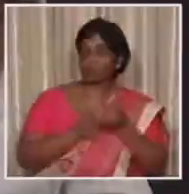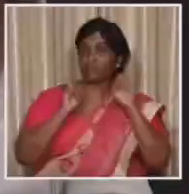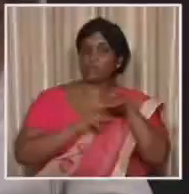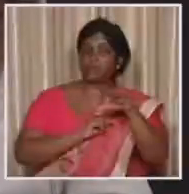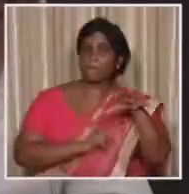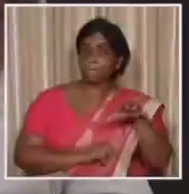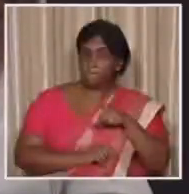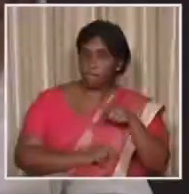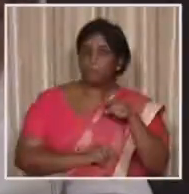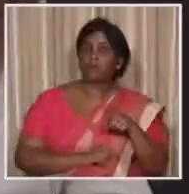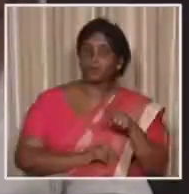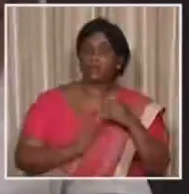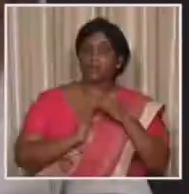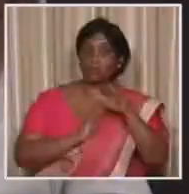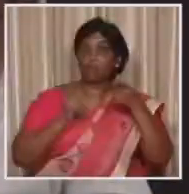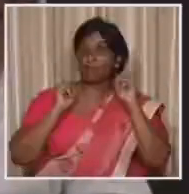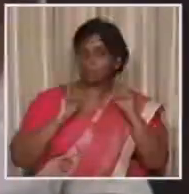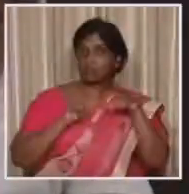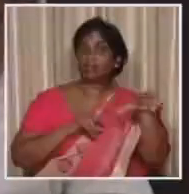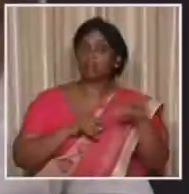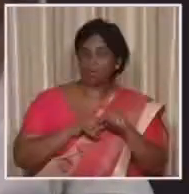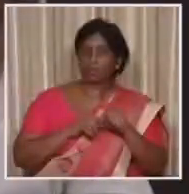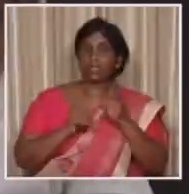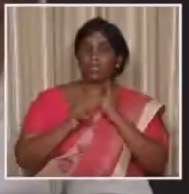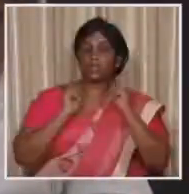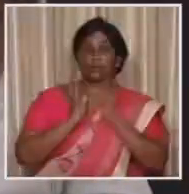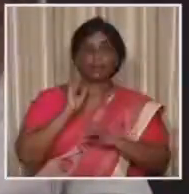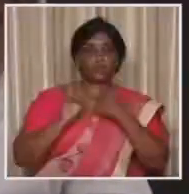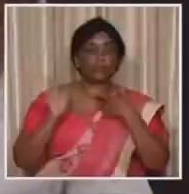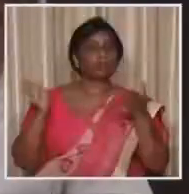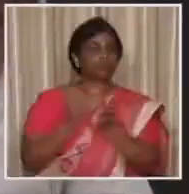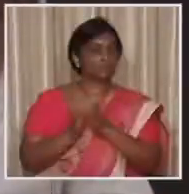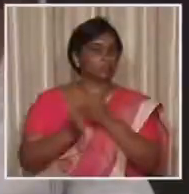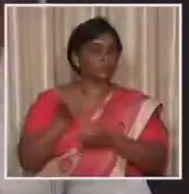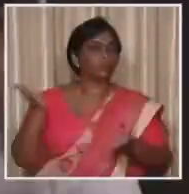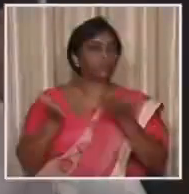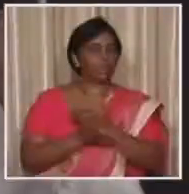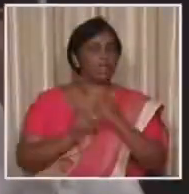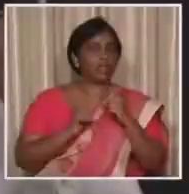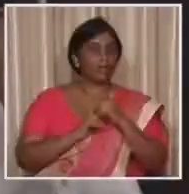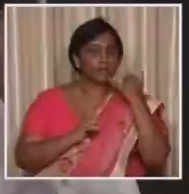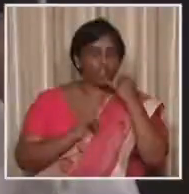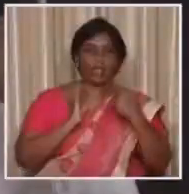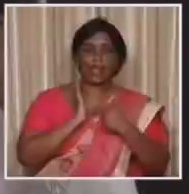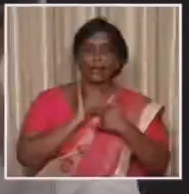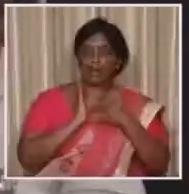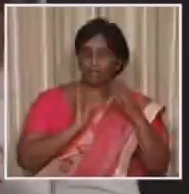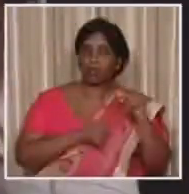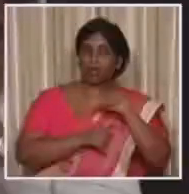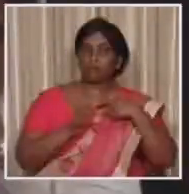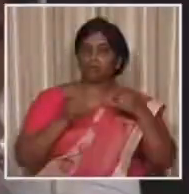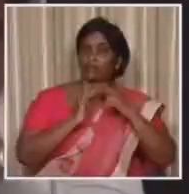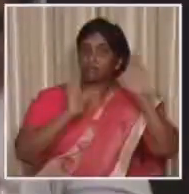අරගෙන පාවිච්චි කරලා, හැබැයි ගමේ ක්‍රීඩකයන්ට පාවිච්චි කරන්න දරුවෝ ක්‍රීඩා අමාත්‍යංශයත් එක්ක අග්‍රීමෙන්ට් එකක් සයින්. අපි ඩයලොග් ආයතන, ටෙලිකොම් ආයතන, මේ ආයතන